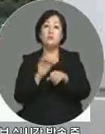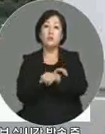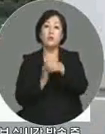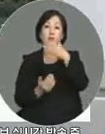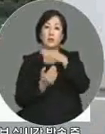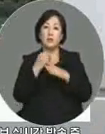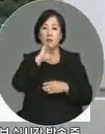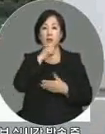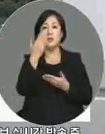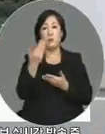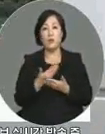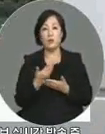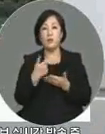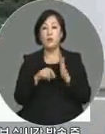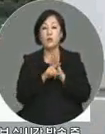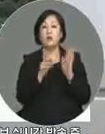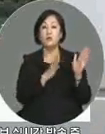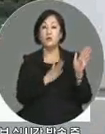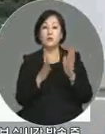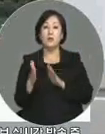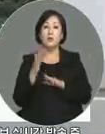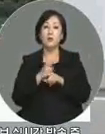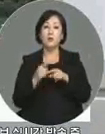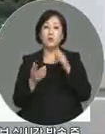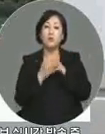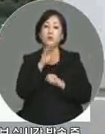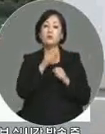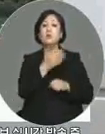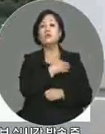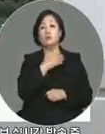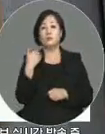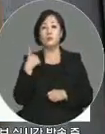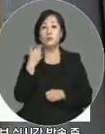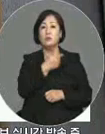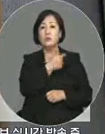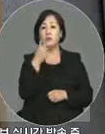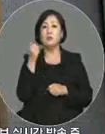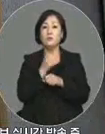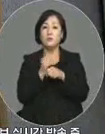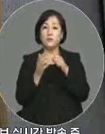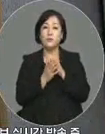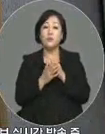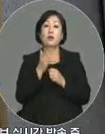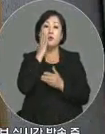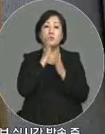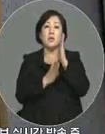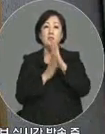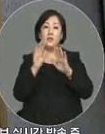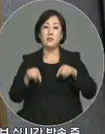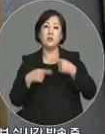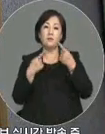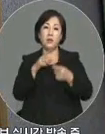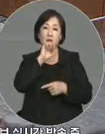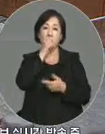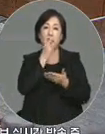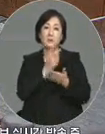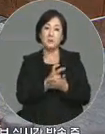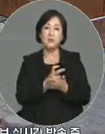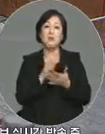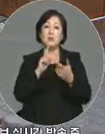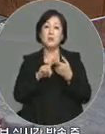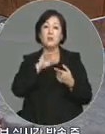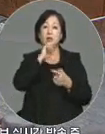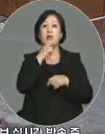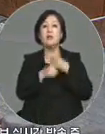예산에 반영하는 제도입니다. 그래서 그런지 주민들이 만족도가 높고요. 울산시의 주민 참여 예산제는 집행 예산도